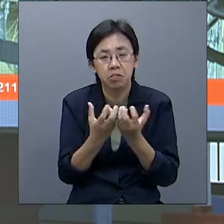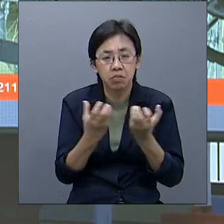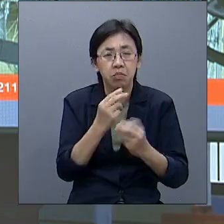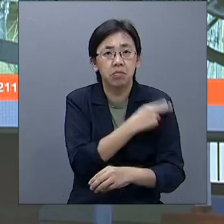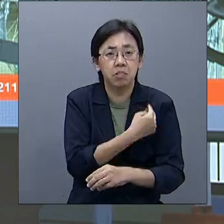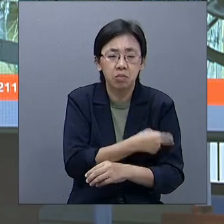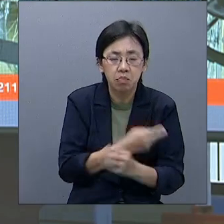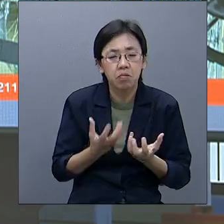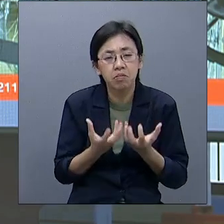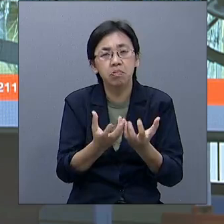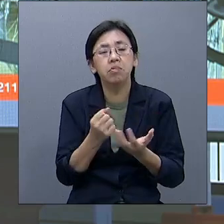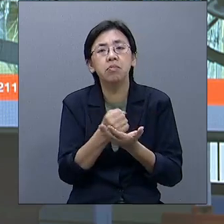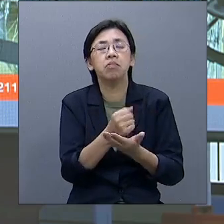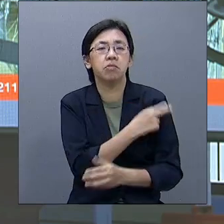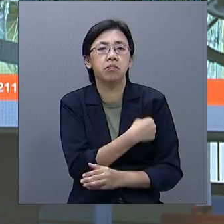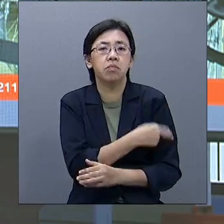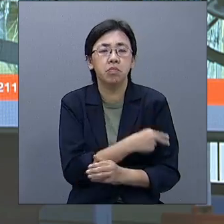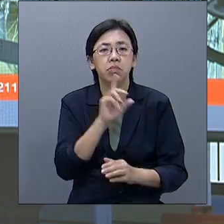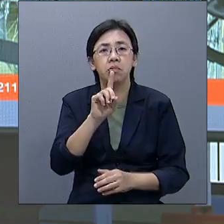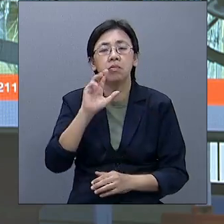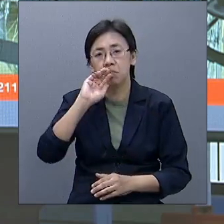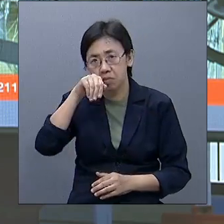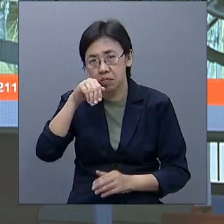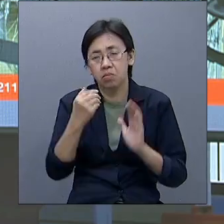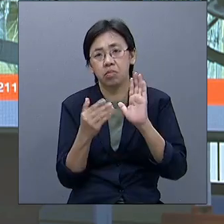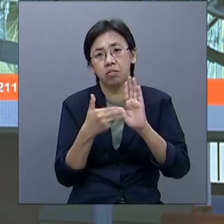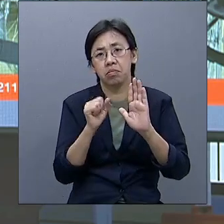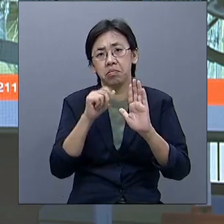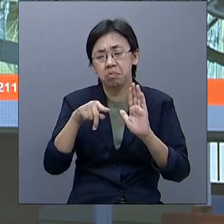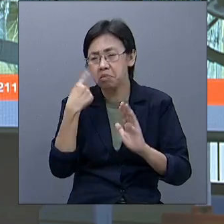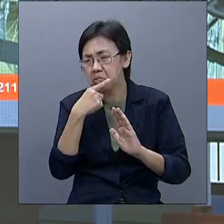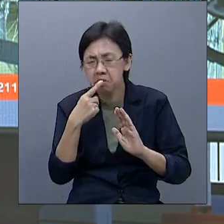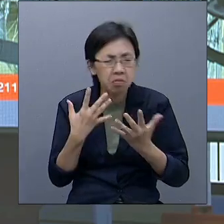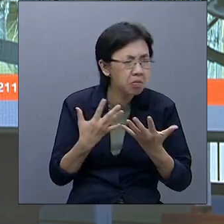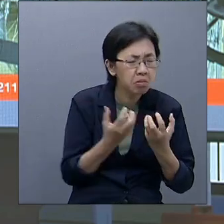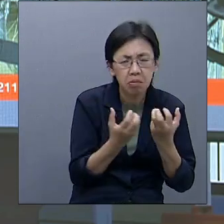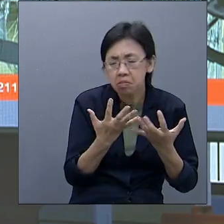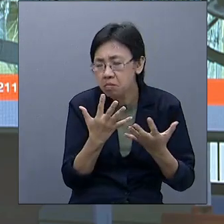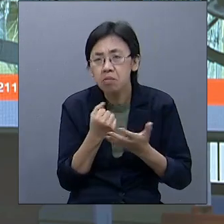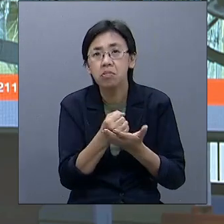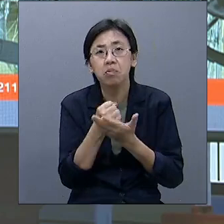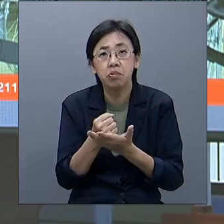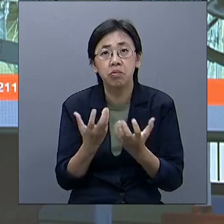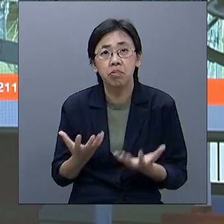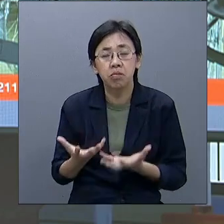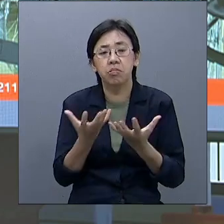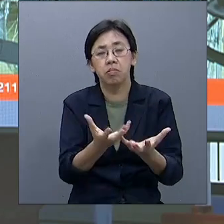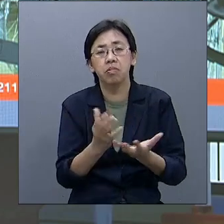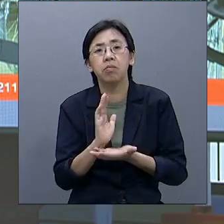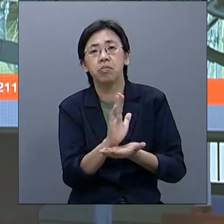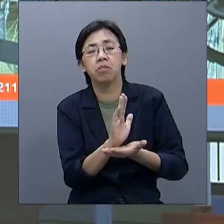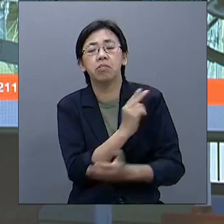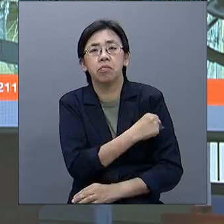ให้กับโรงพยาบาลด่านช้างจังหวัดสุพรรณบุรีเพื่อช่วยเหลือผู้ป่วยที่ขาดแคลนรวมมูลค่าของที่นำไปให้กับทางโรงพยาบาลน